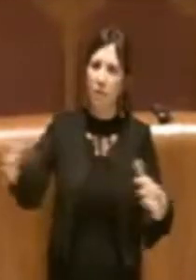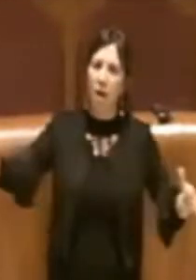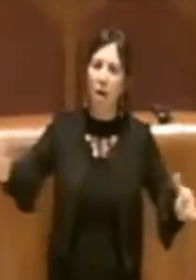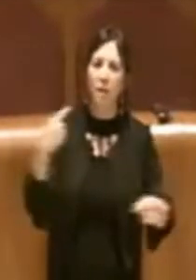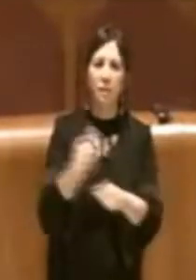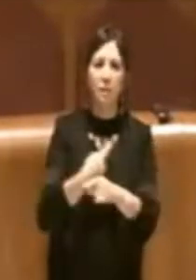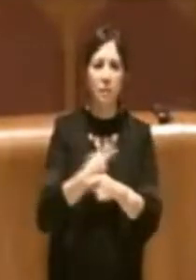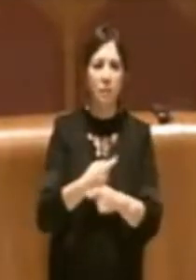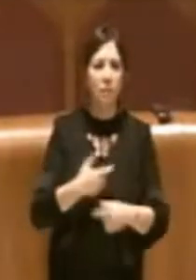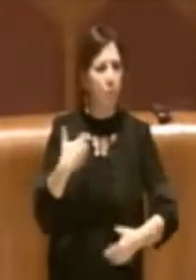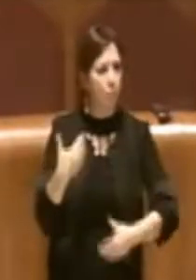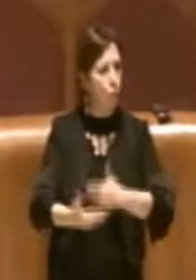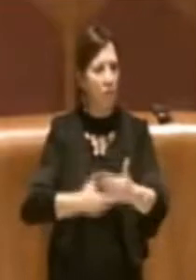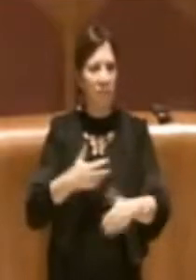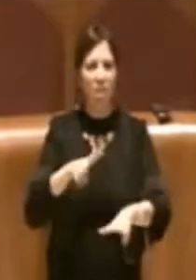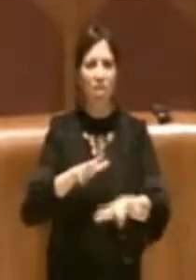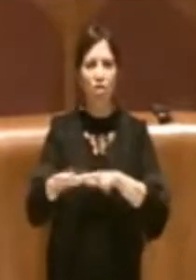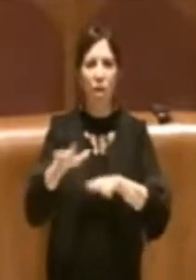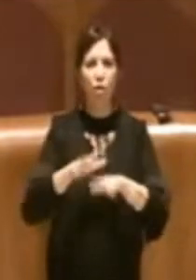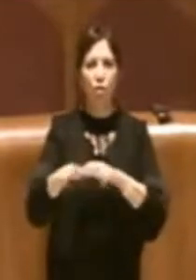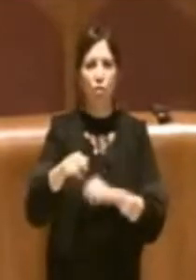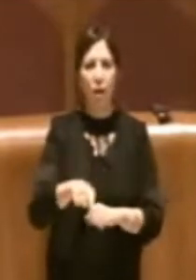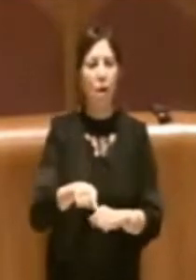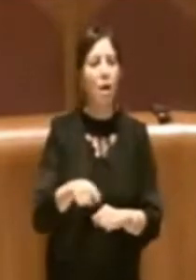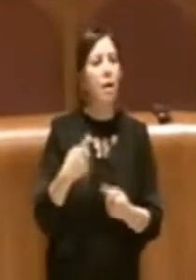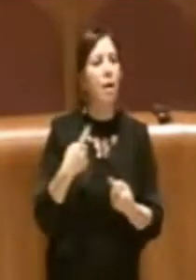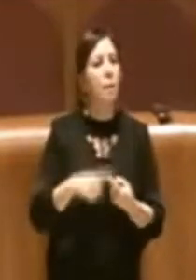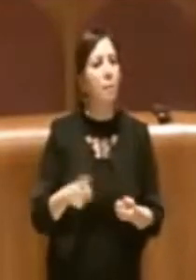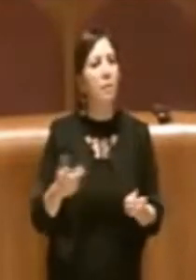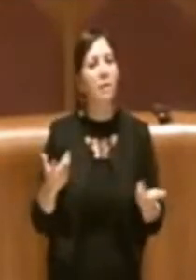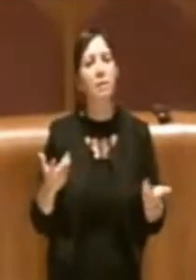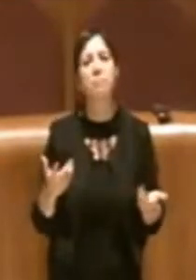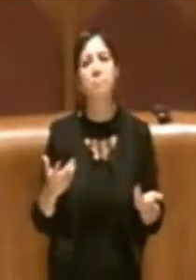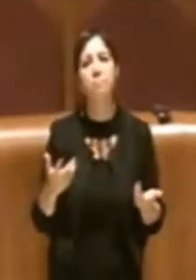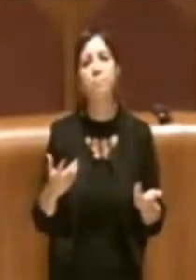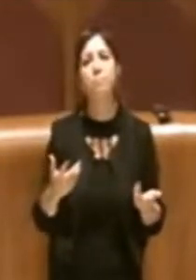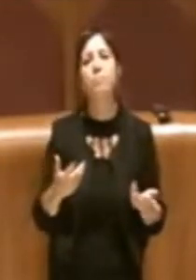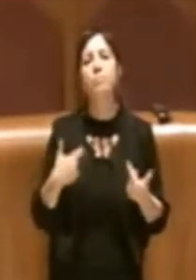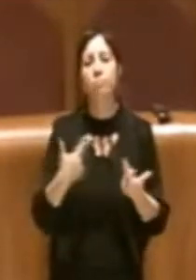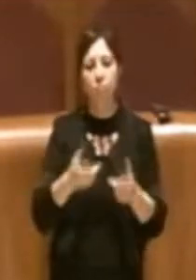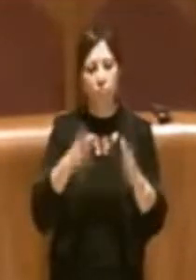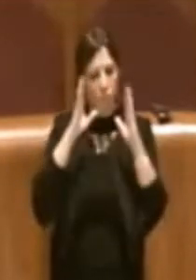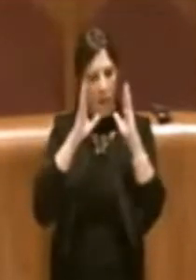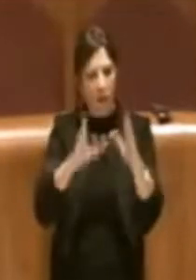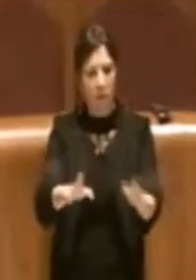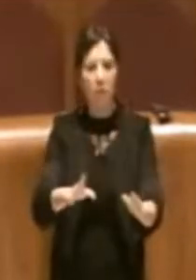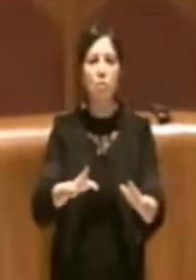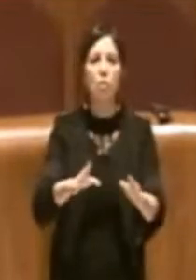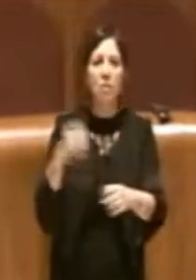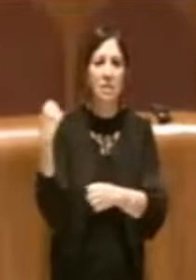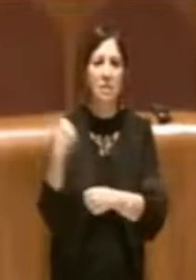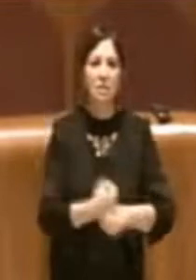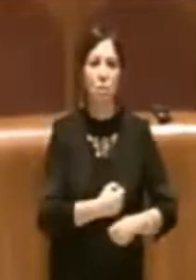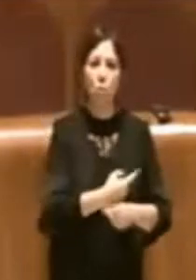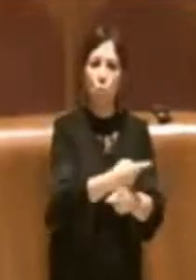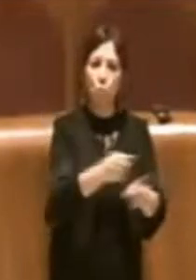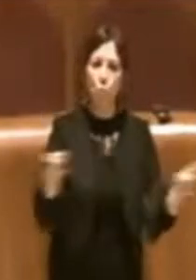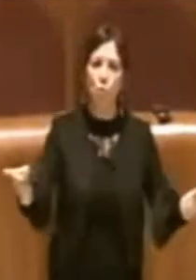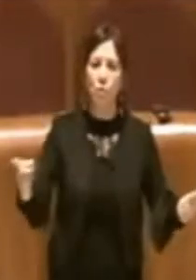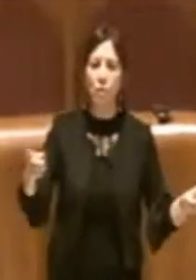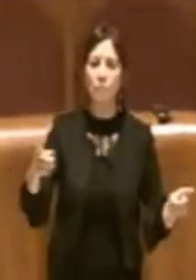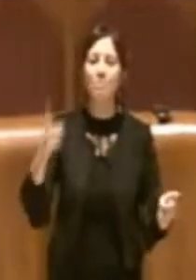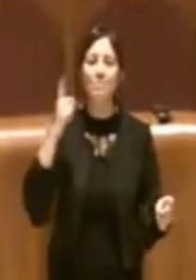portate avanti a Centocelle per portare un'attenzione delle istituzioni e far sentire ai cittadini